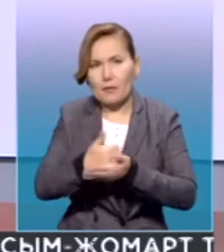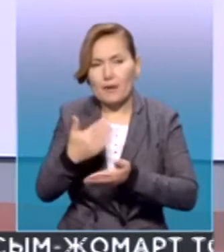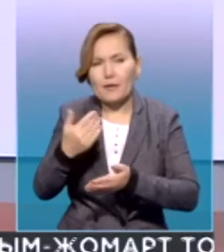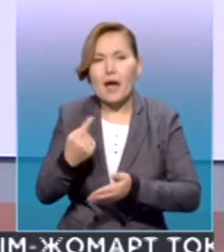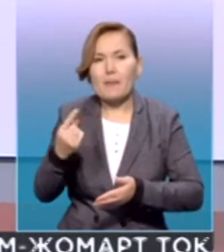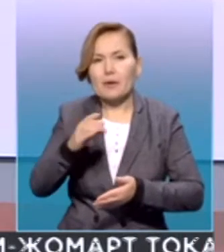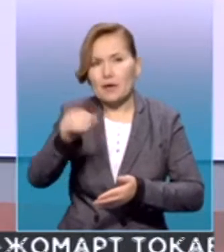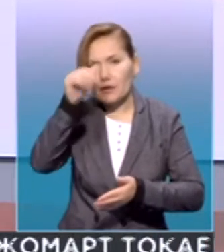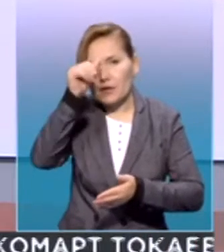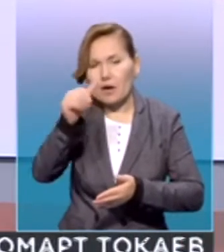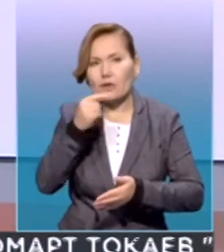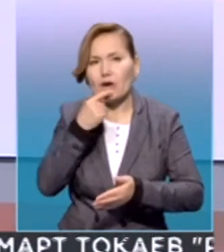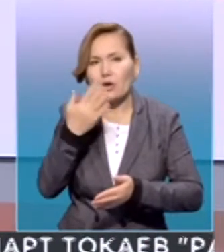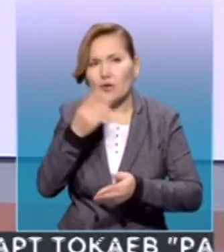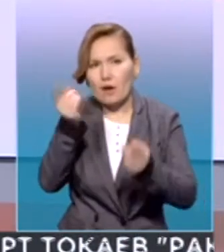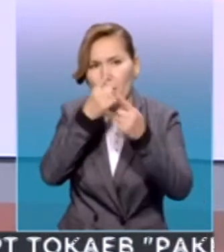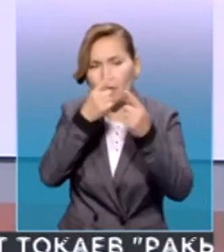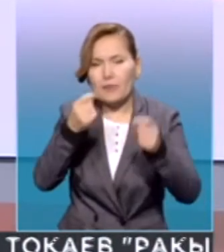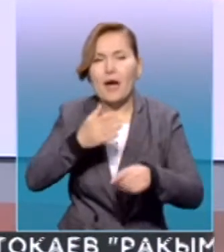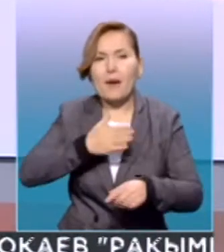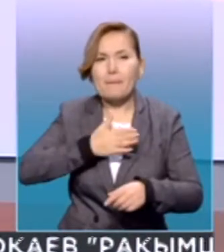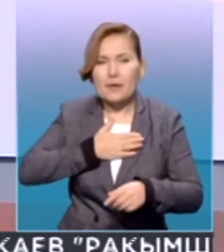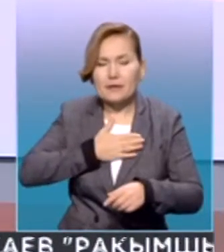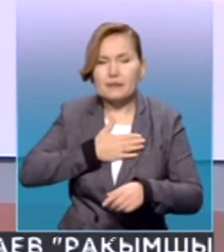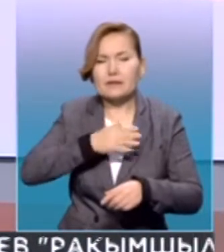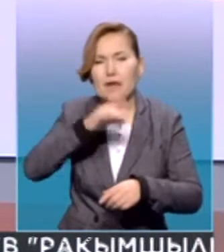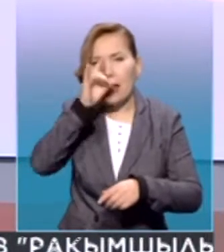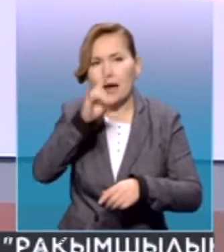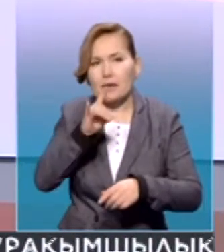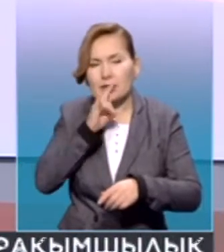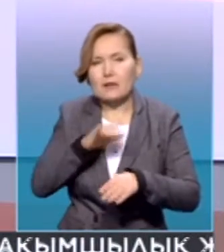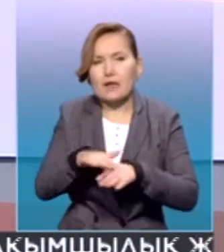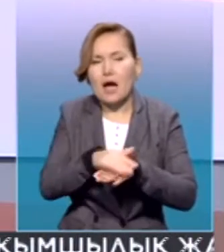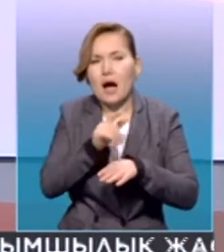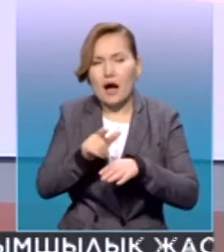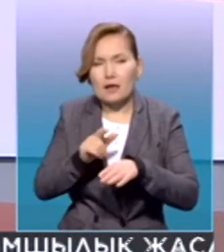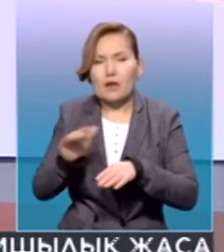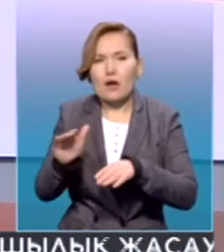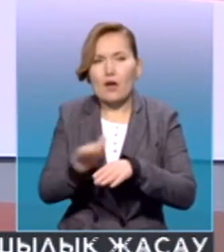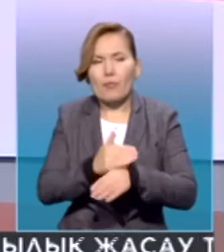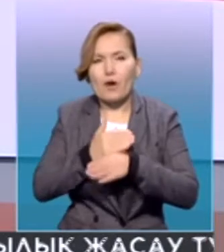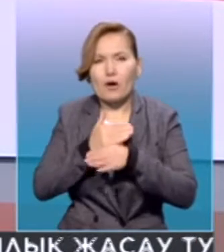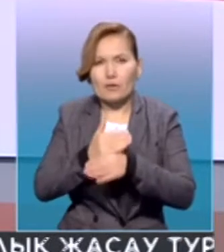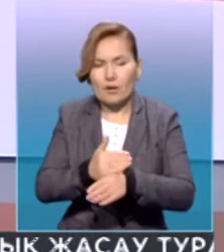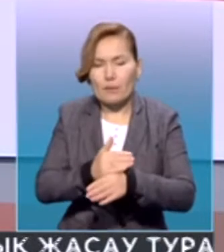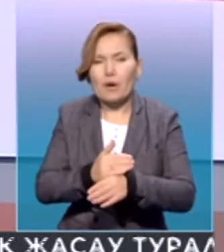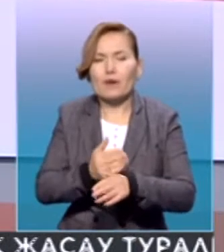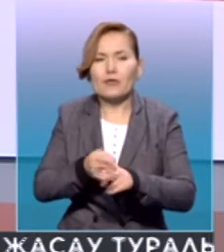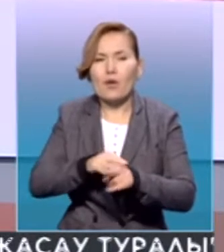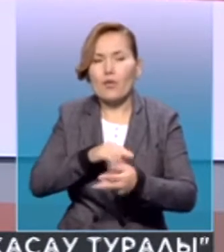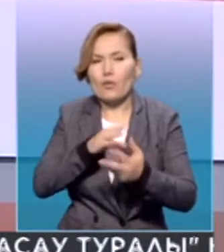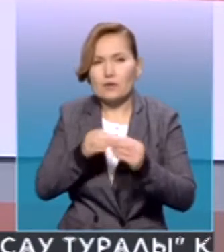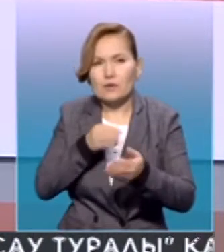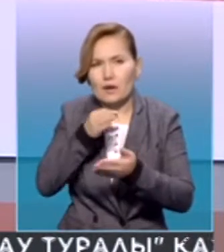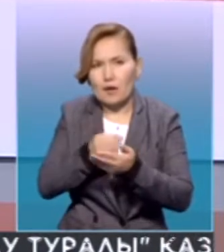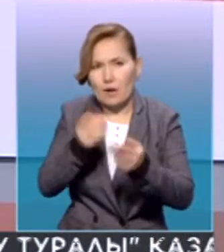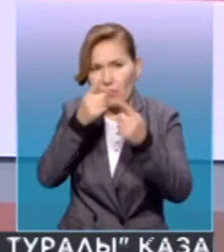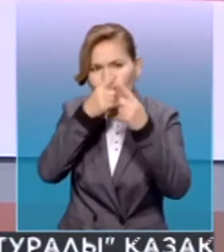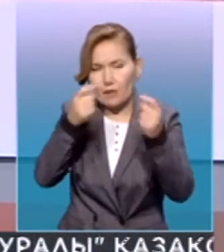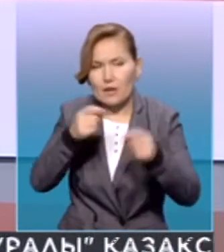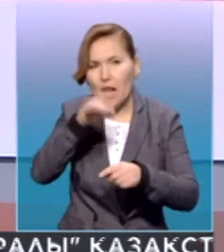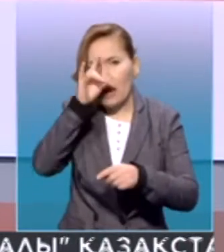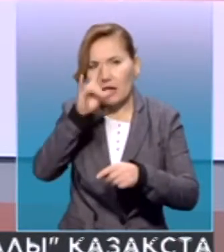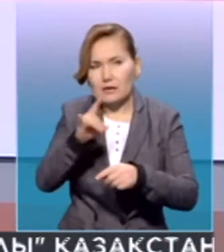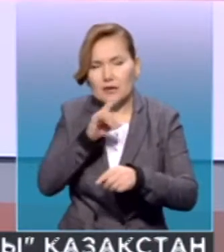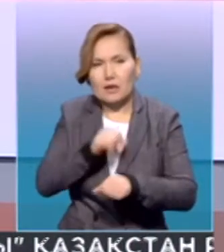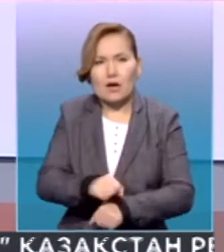1 қыркүйектегі жолдауында біз адамгершілік таныта отырып, осы қайғылы оқиғадан тиісті қорытынды жасаймыз. Мұндай жағдай енді ешқашан